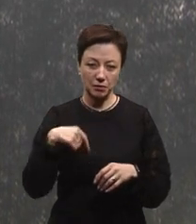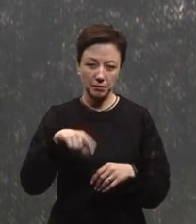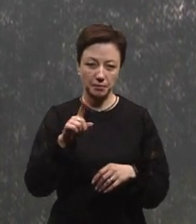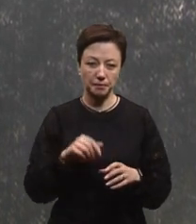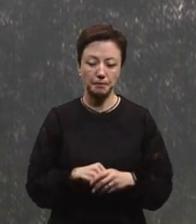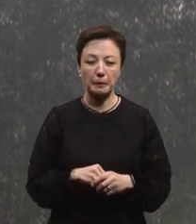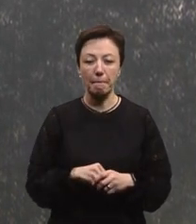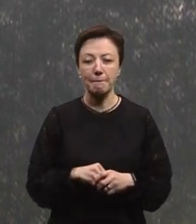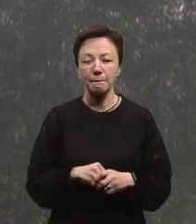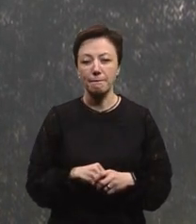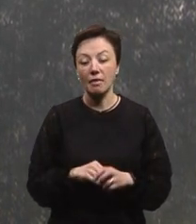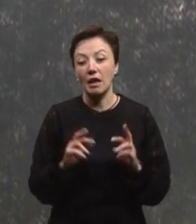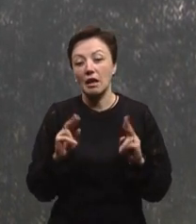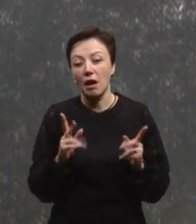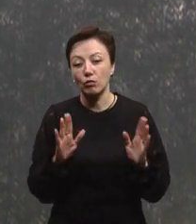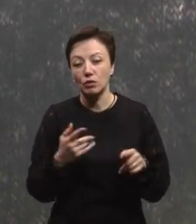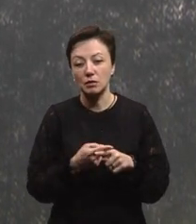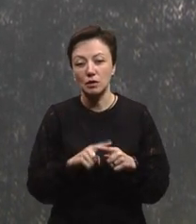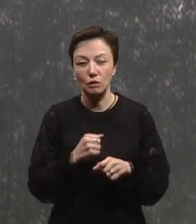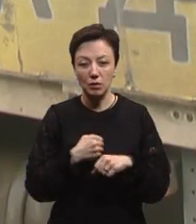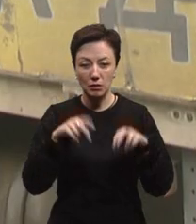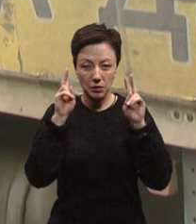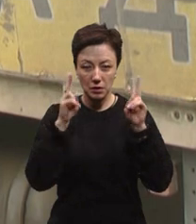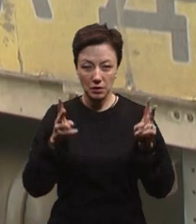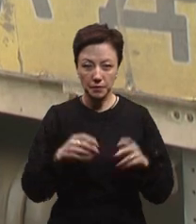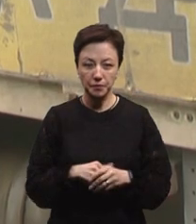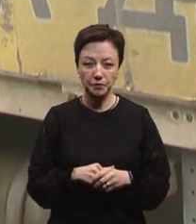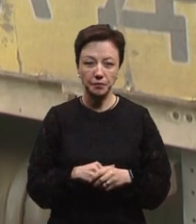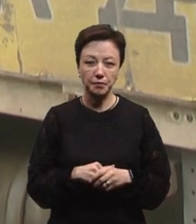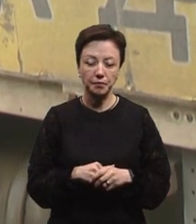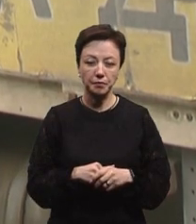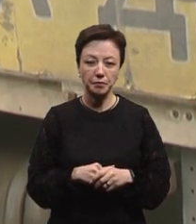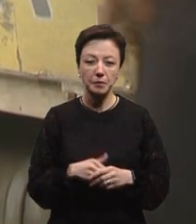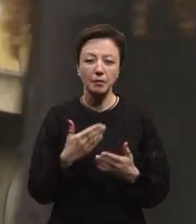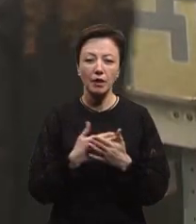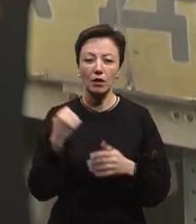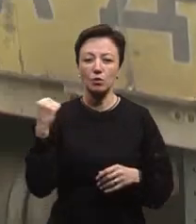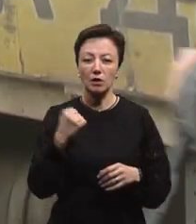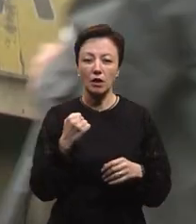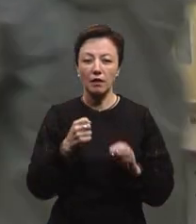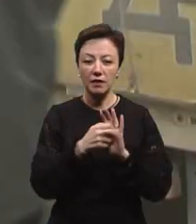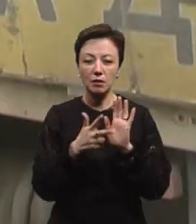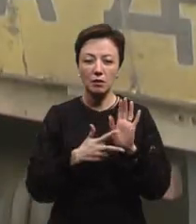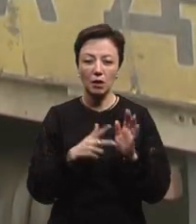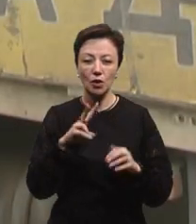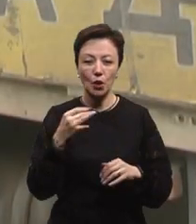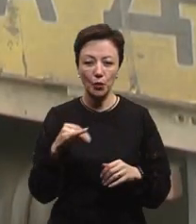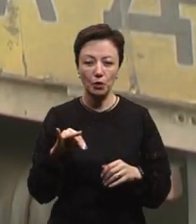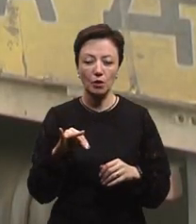як саме ми будемо це робити ми не знаємо якщо брати приліт який відбувся 18 лютого